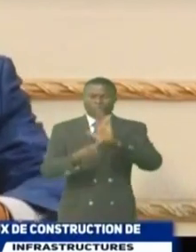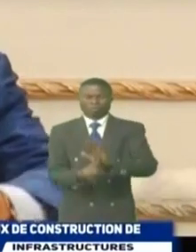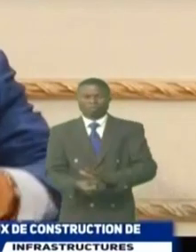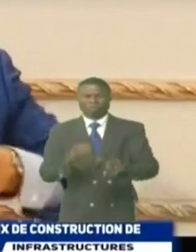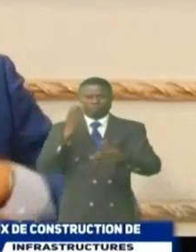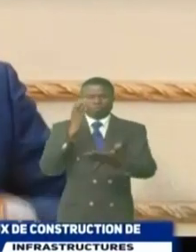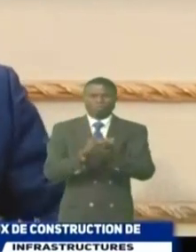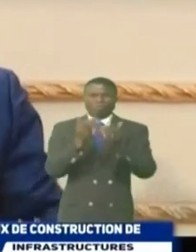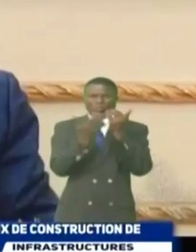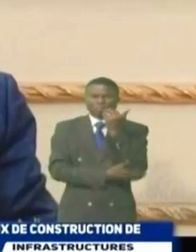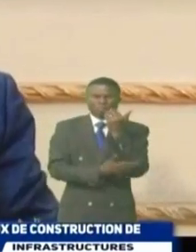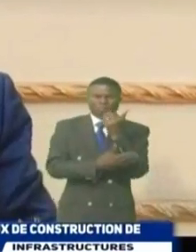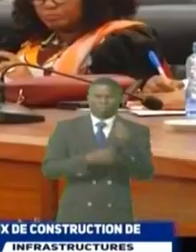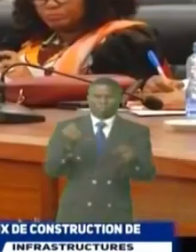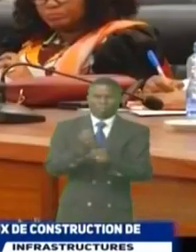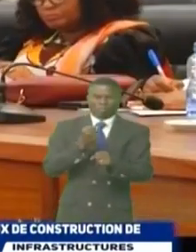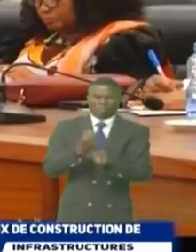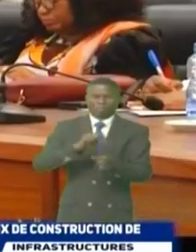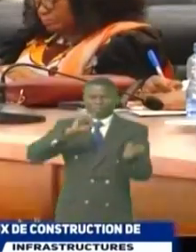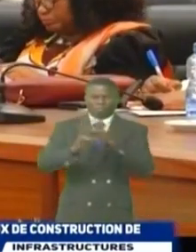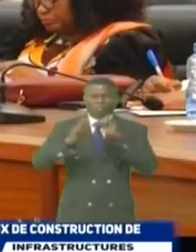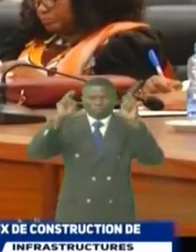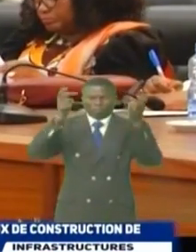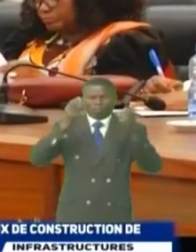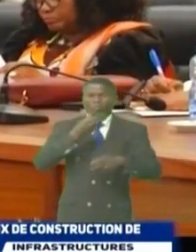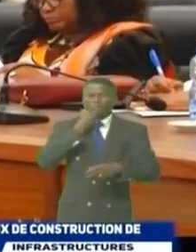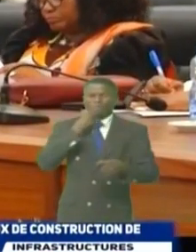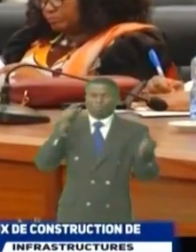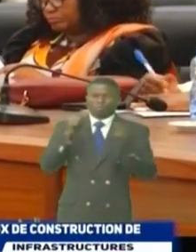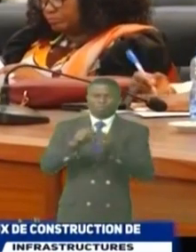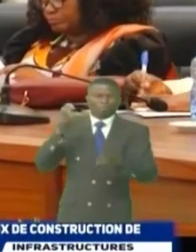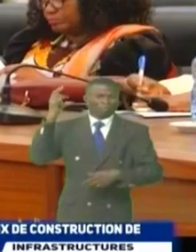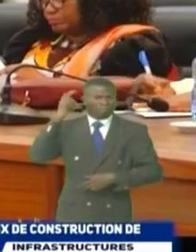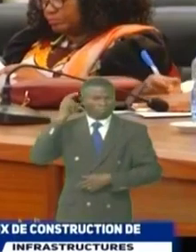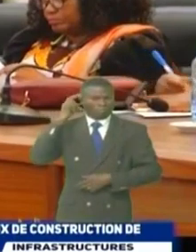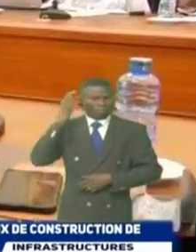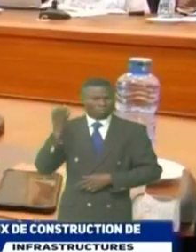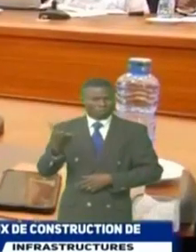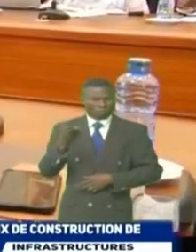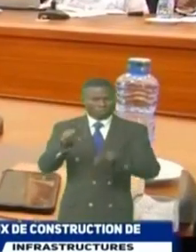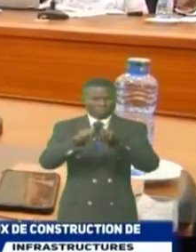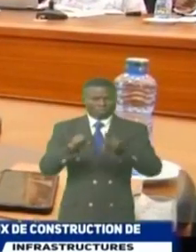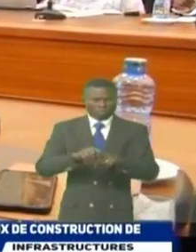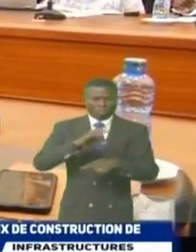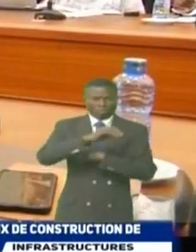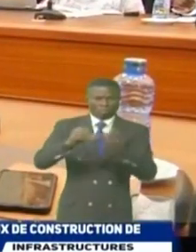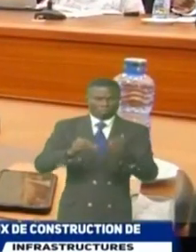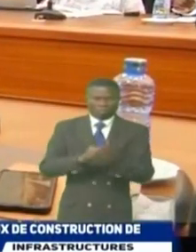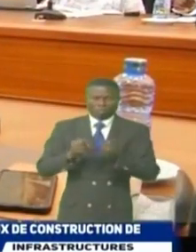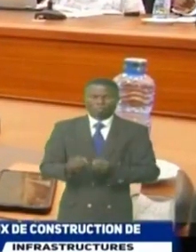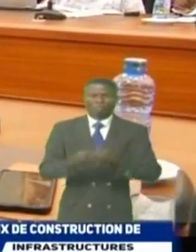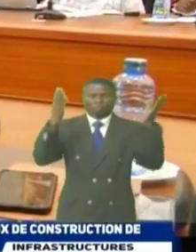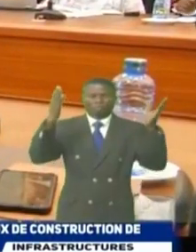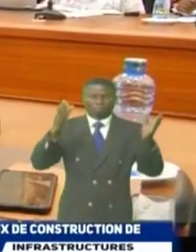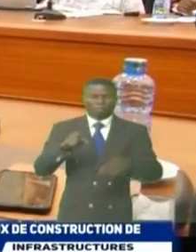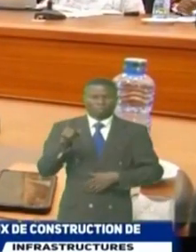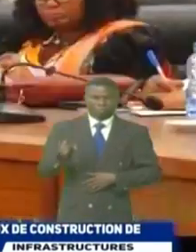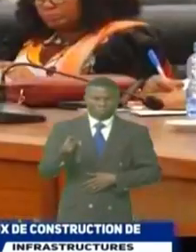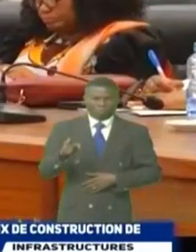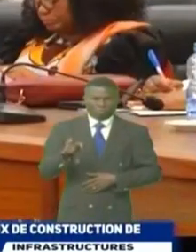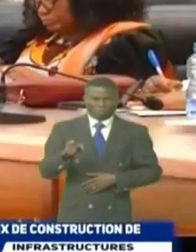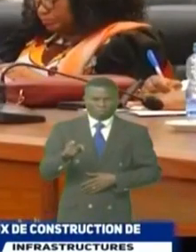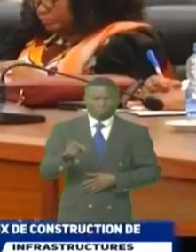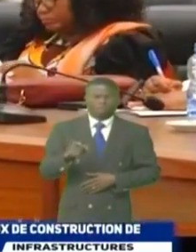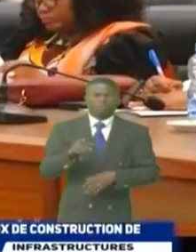pauvreté, les travaux de modernisation de la route Mbujimayi-Kananga et ceux de la centrale photovoltaïque de Chipuka connaissent à